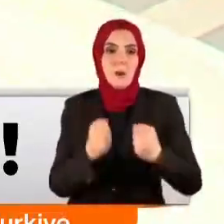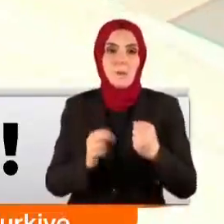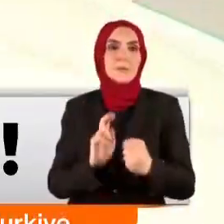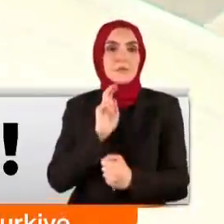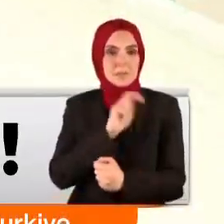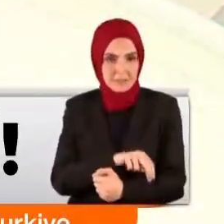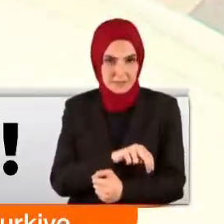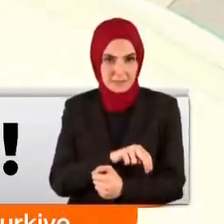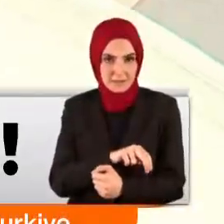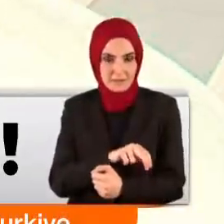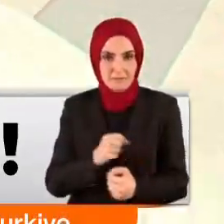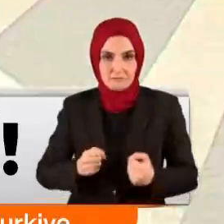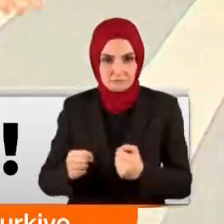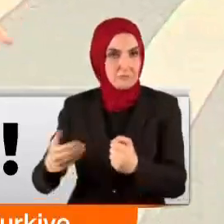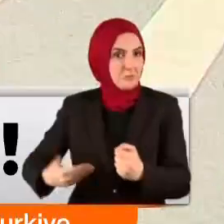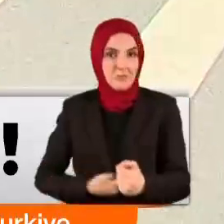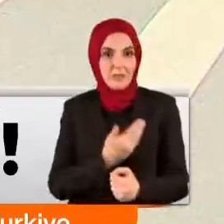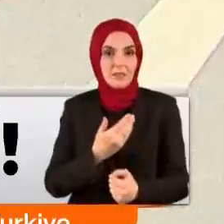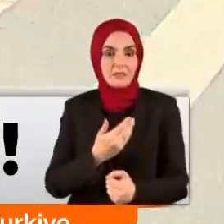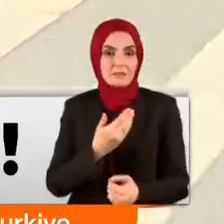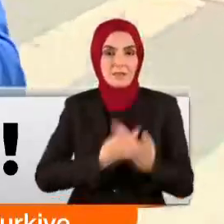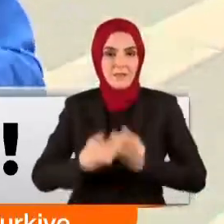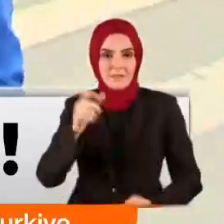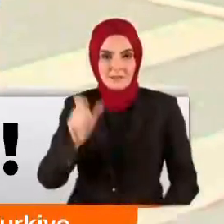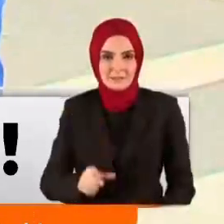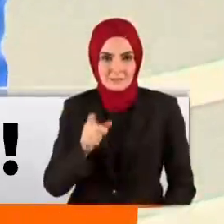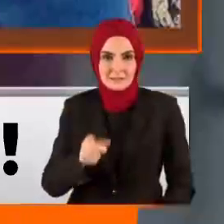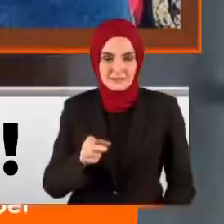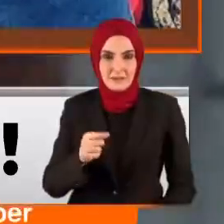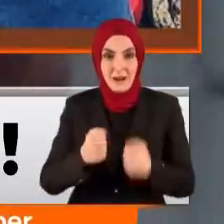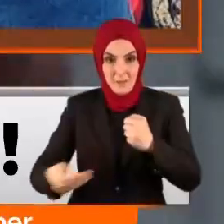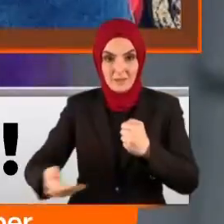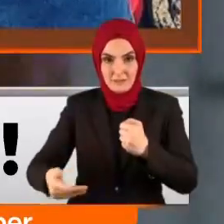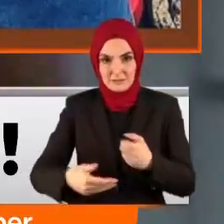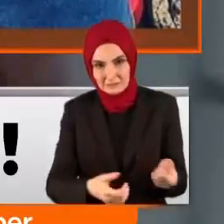ve ezdiği sevgilisini otomobilin altında çekiştirmeye başladı.